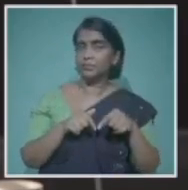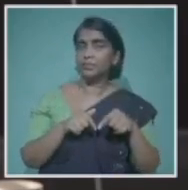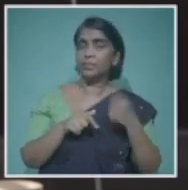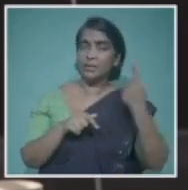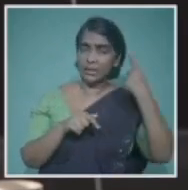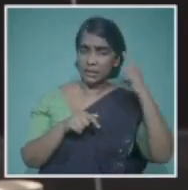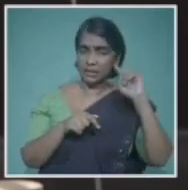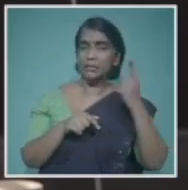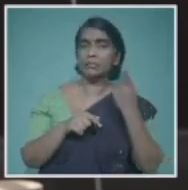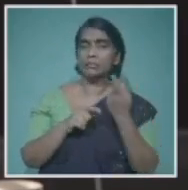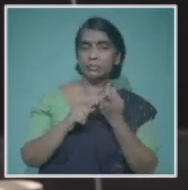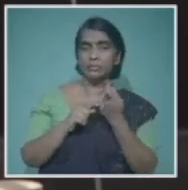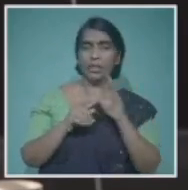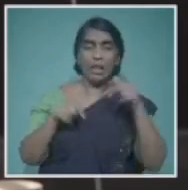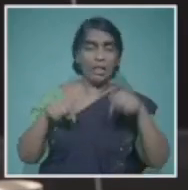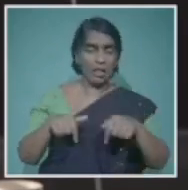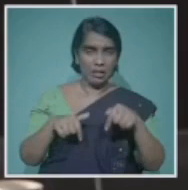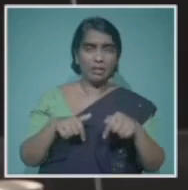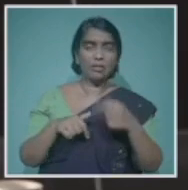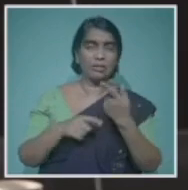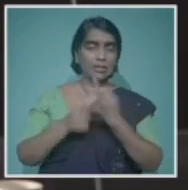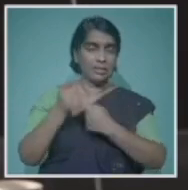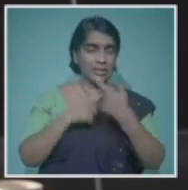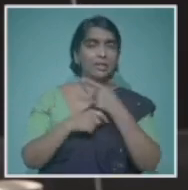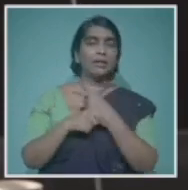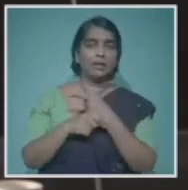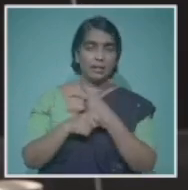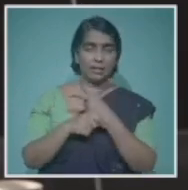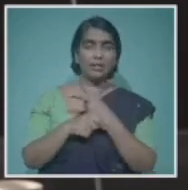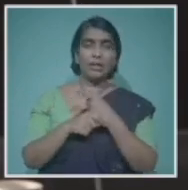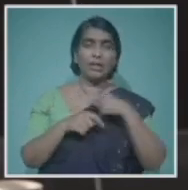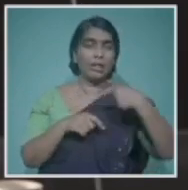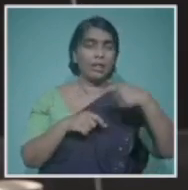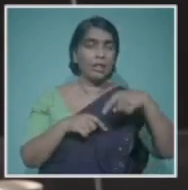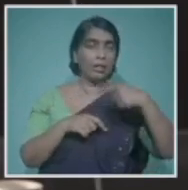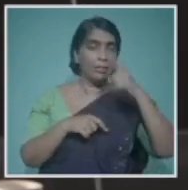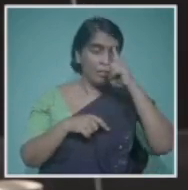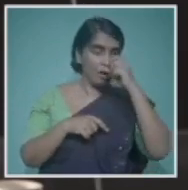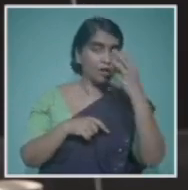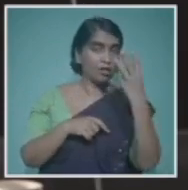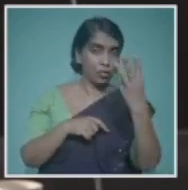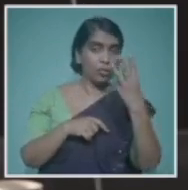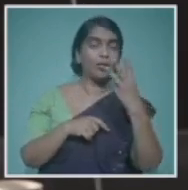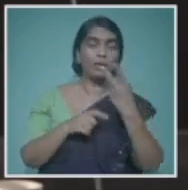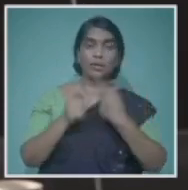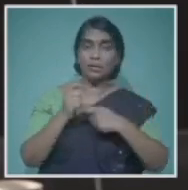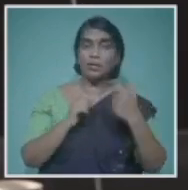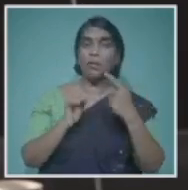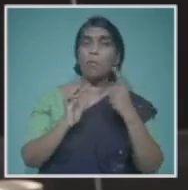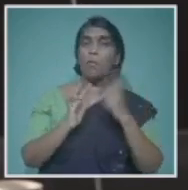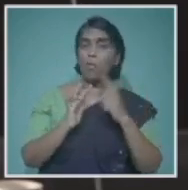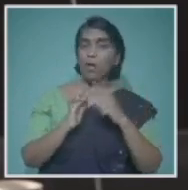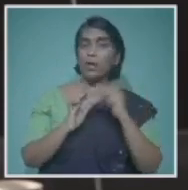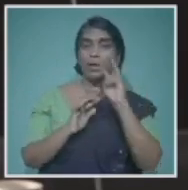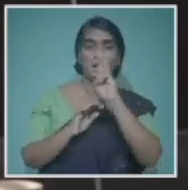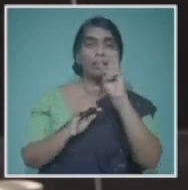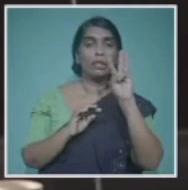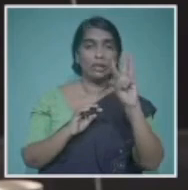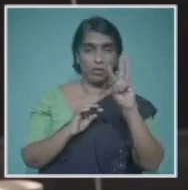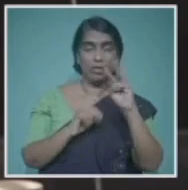ඊයේ ඔක්ෂන් සම වෙන. අද ඔක්ෂන් එකේ දින 91 පොලිය ආණ්ඩුව ගෙවනවා